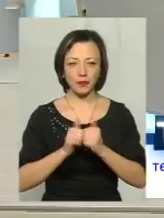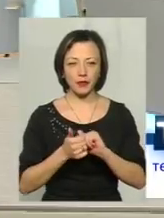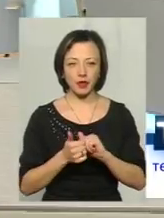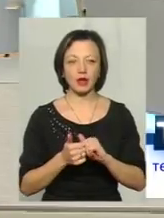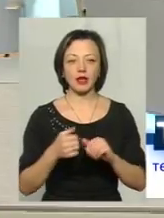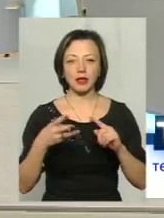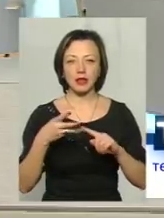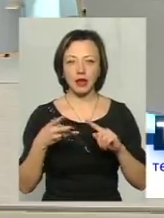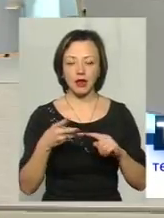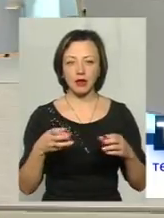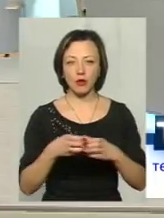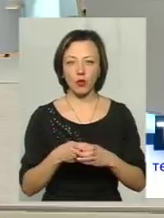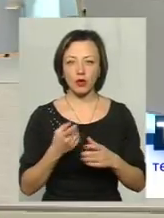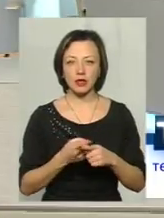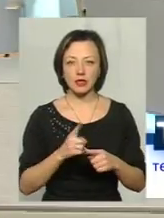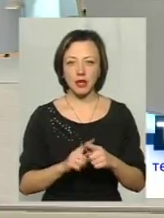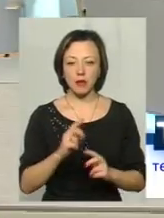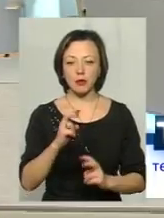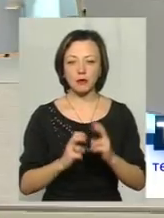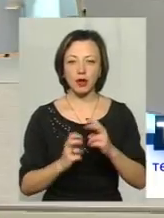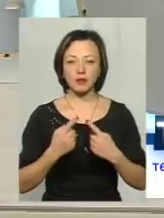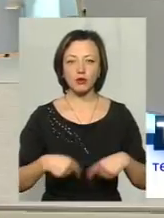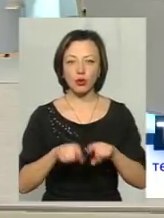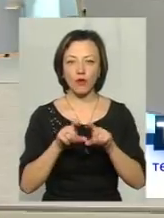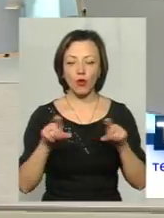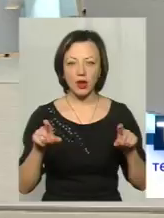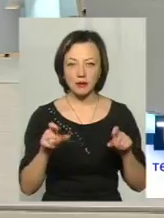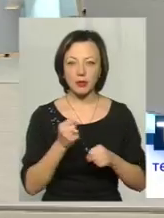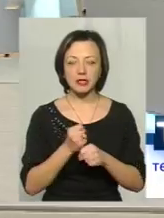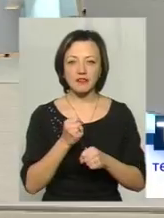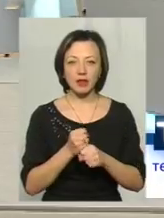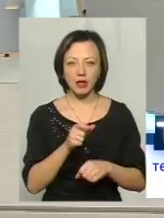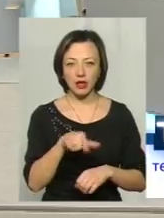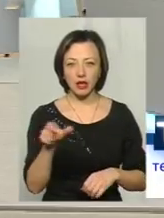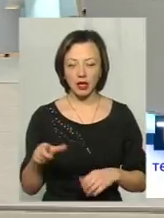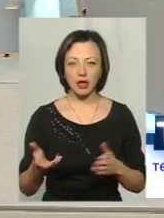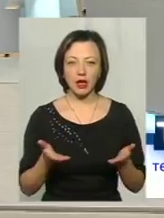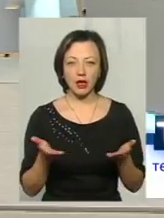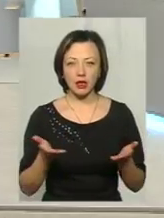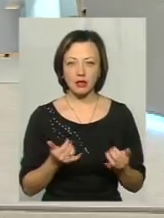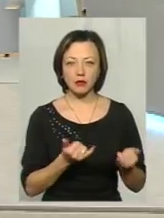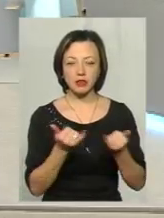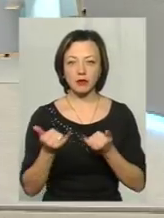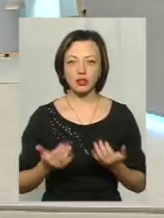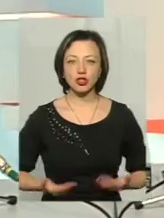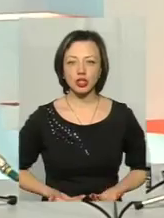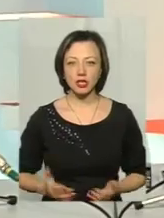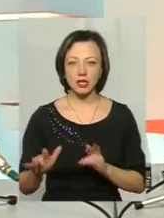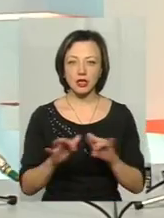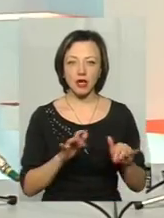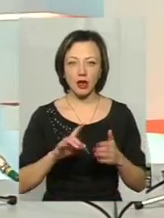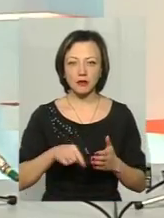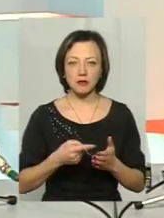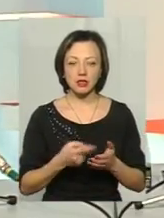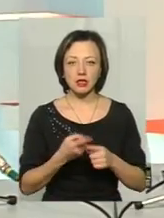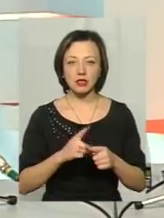міняють. Слідуюча категорія – це підприємства, установи, організації, працівники підприємств, установ, організацій, які забезпечують життєдіяльність міста.